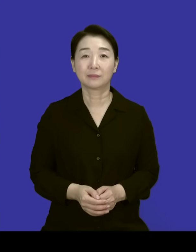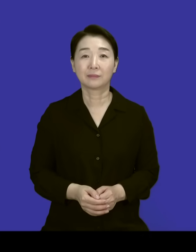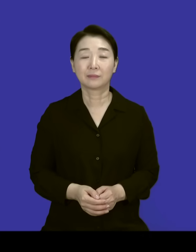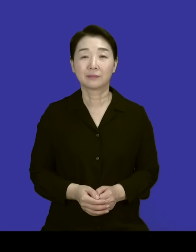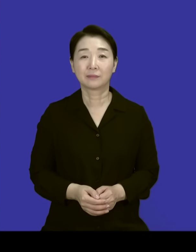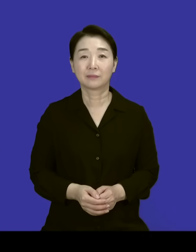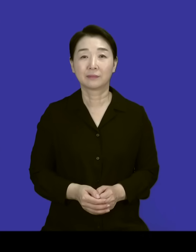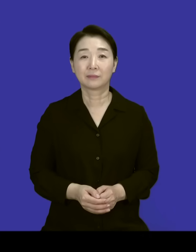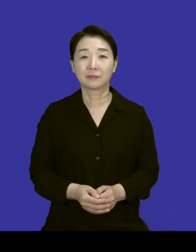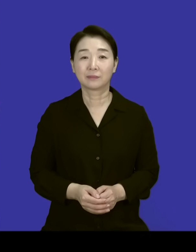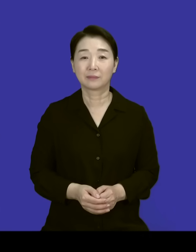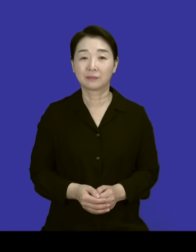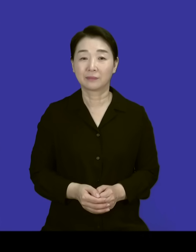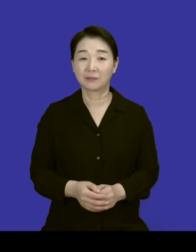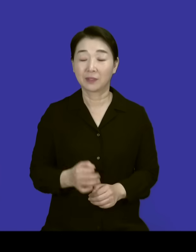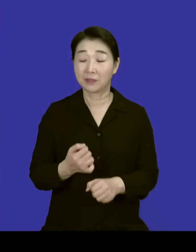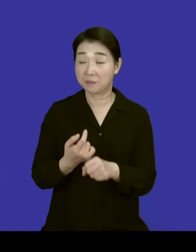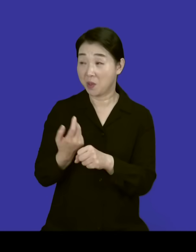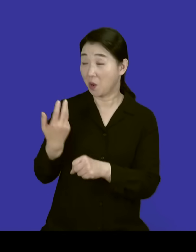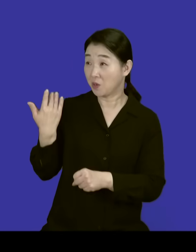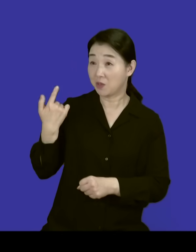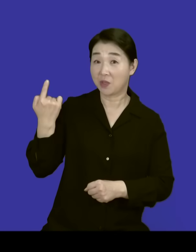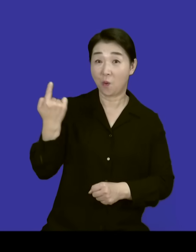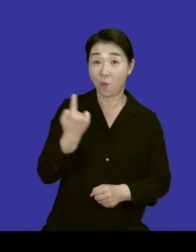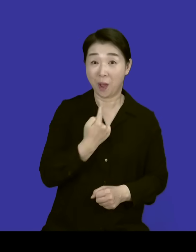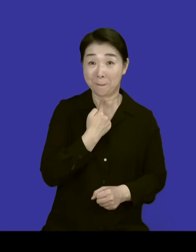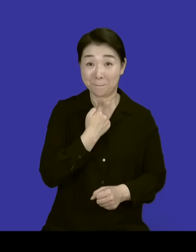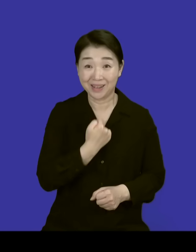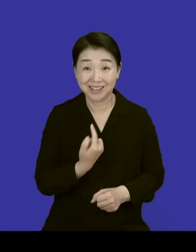이제 제가 몇 년 전에 한번 나오고 나서요. 예.